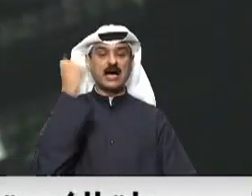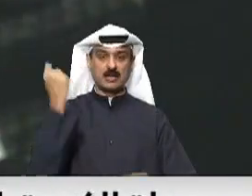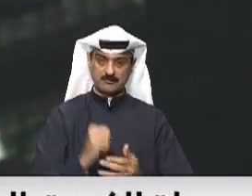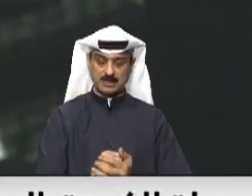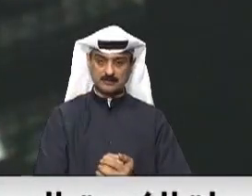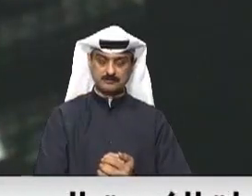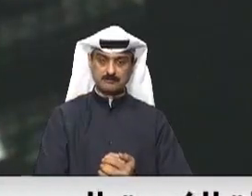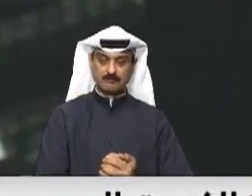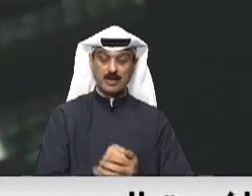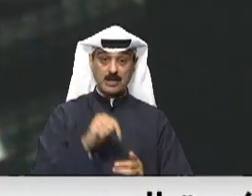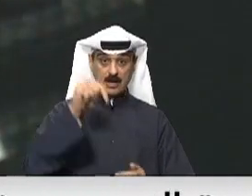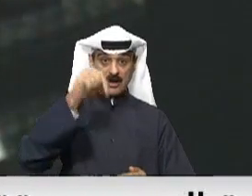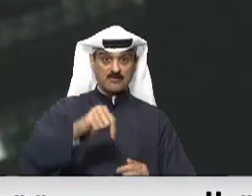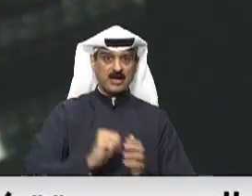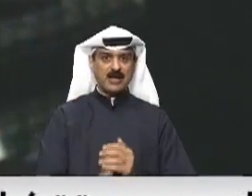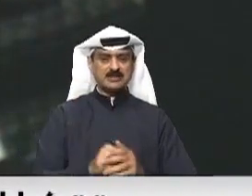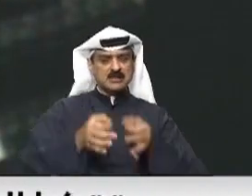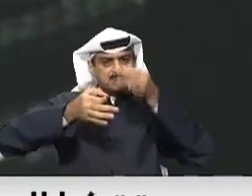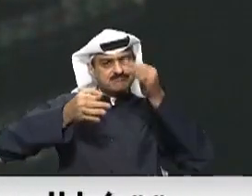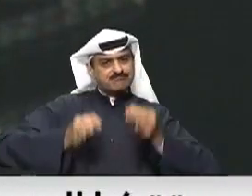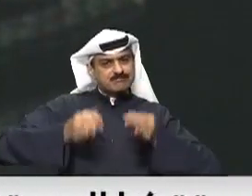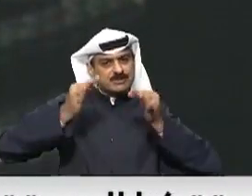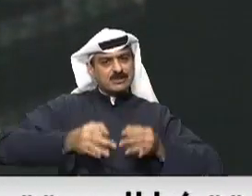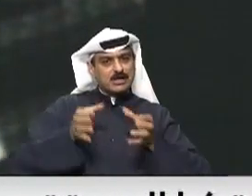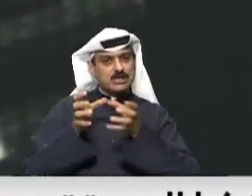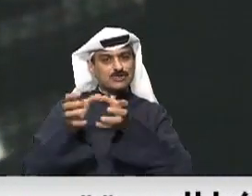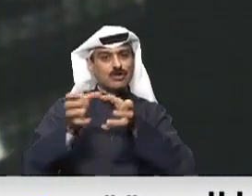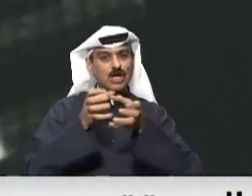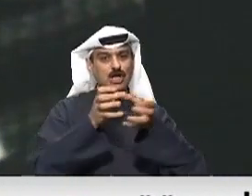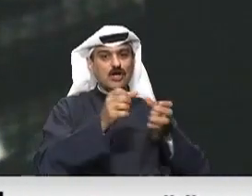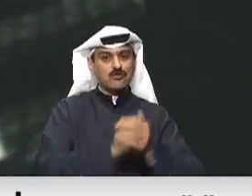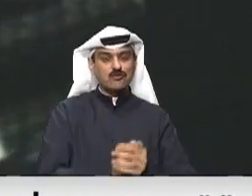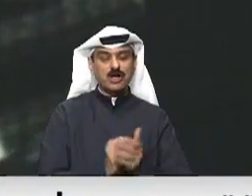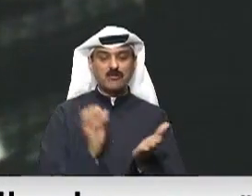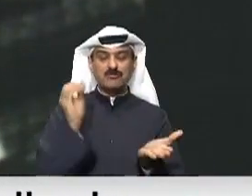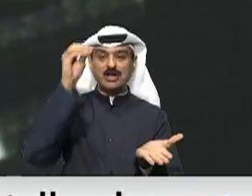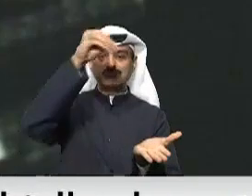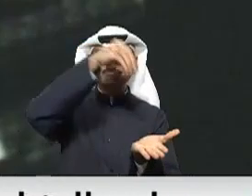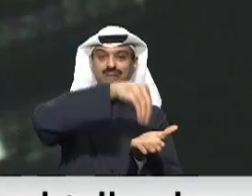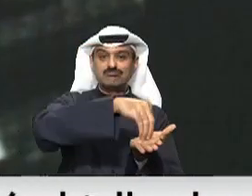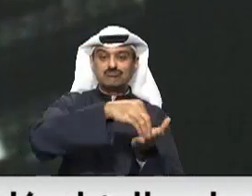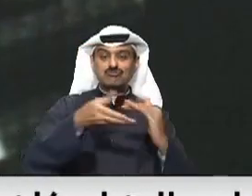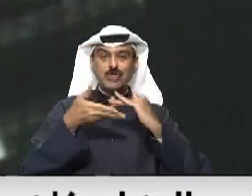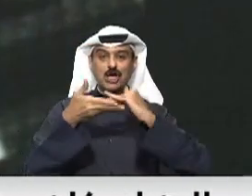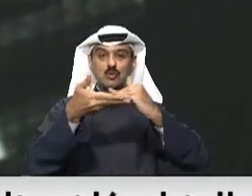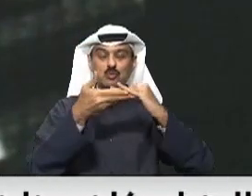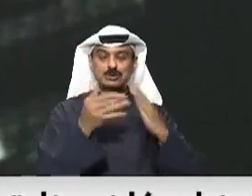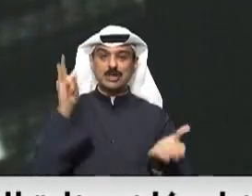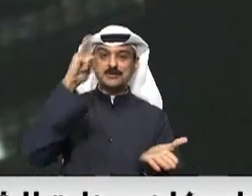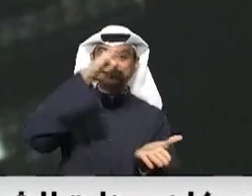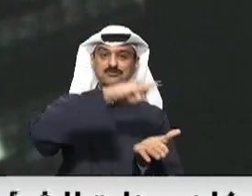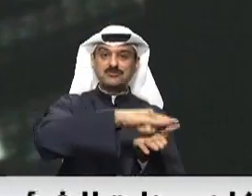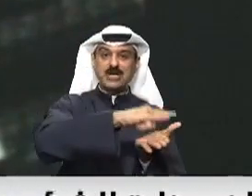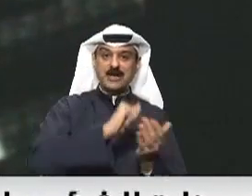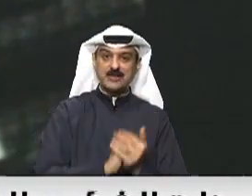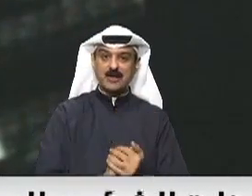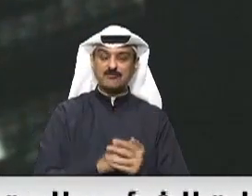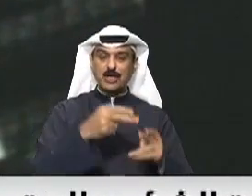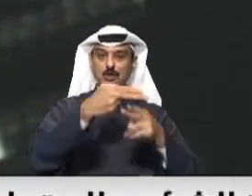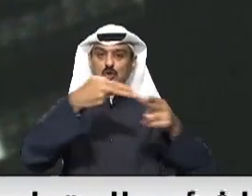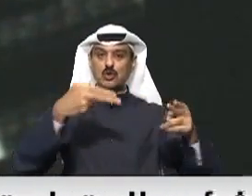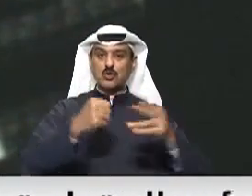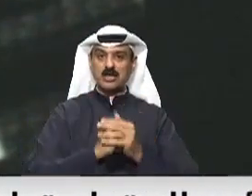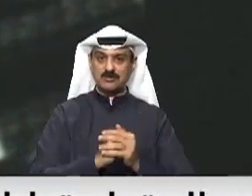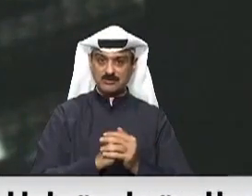وأيضا لإلقاء الضوء أكثر حول الفرق المشاركة في الجسر الجوي التي ستقوم به دولة الكويت.